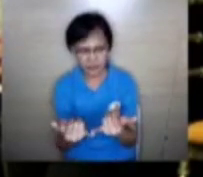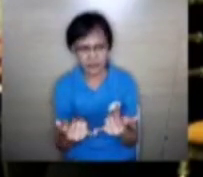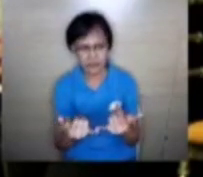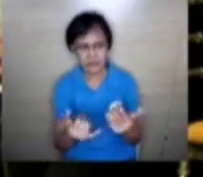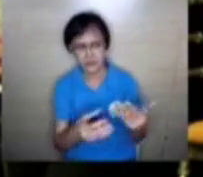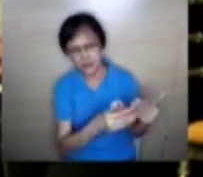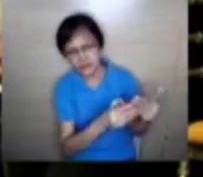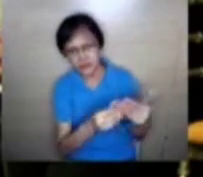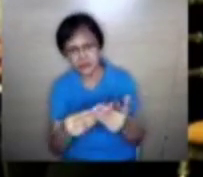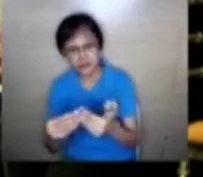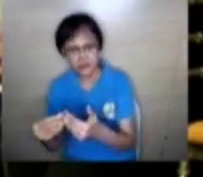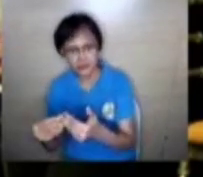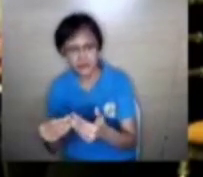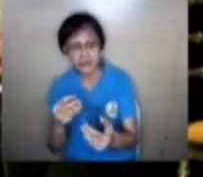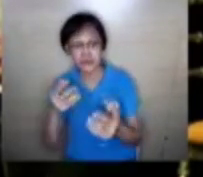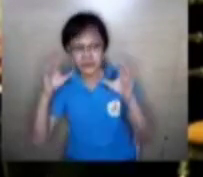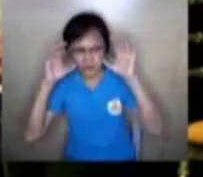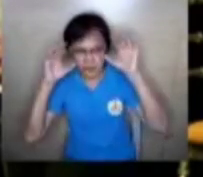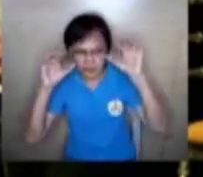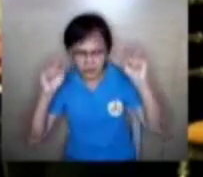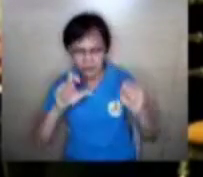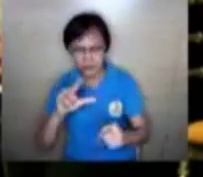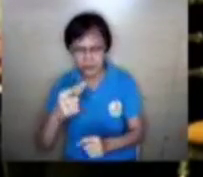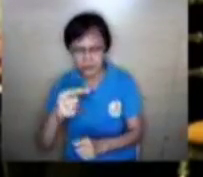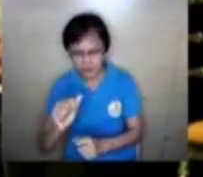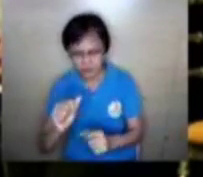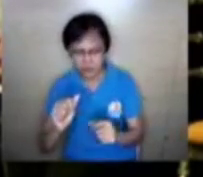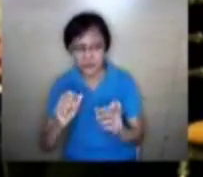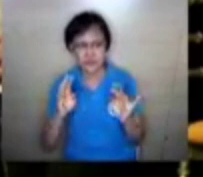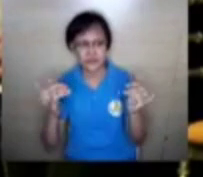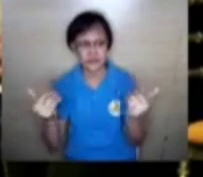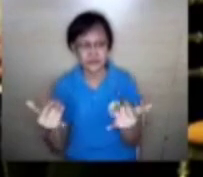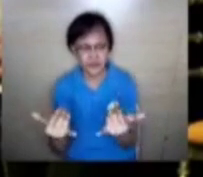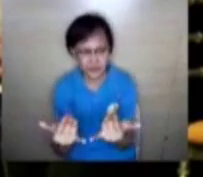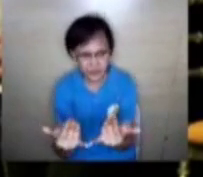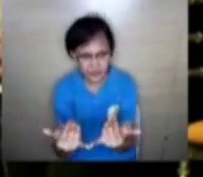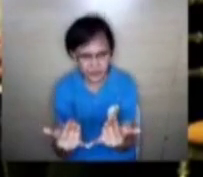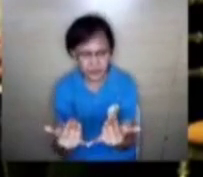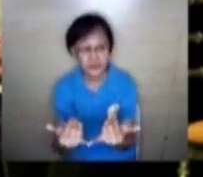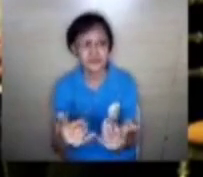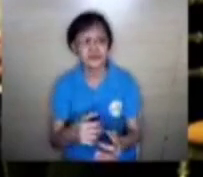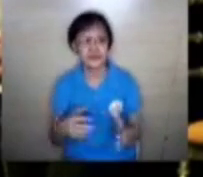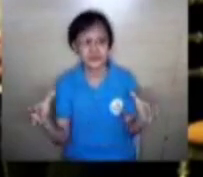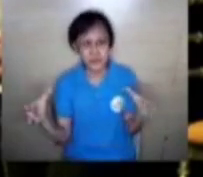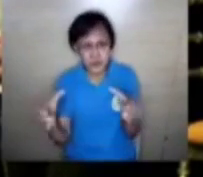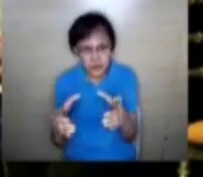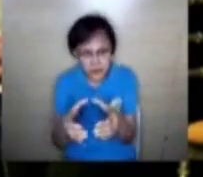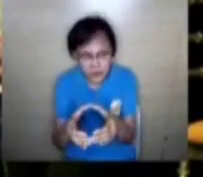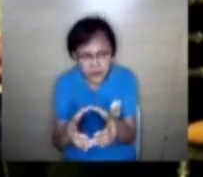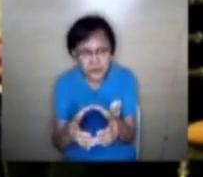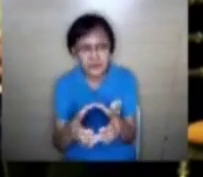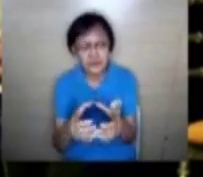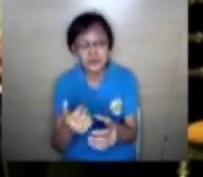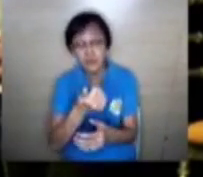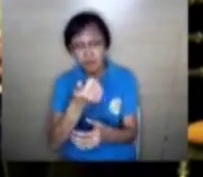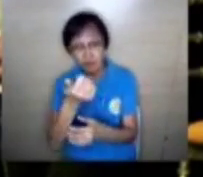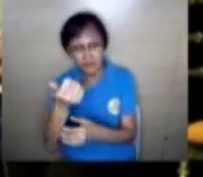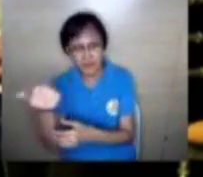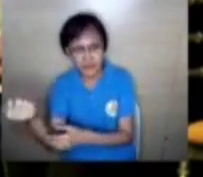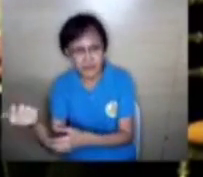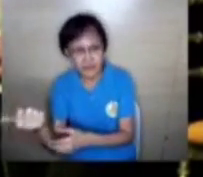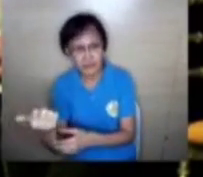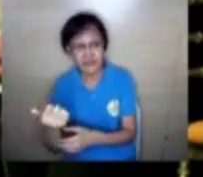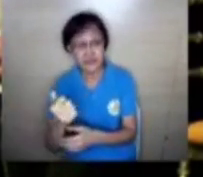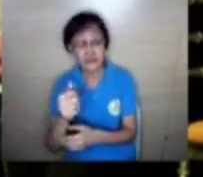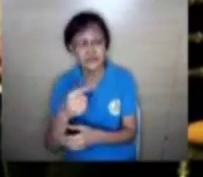Pangulo ng Liga ng Mga Barangay, Kapcon si Rigor, kasama ang mga SK, ang mga